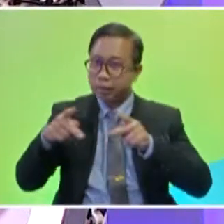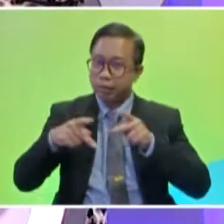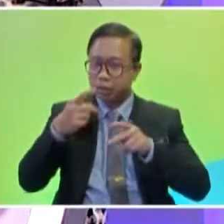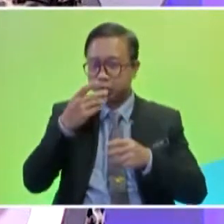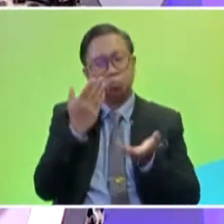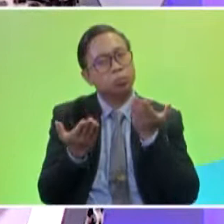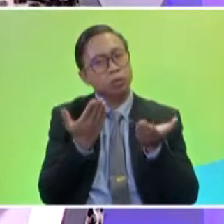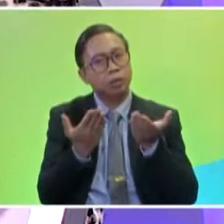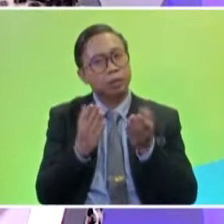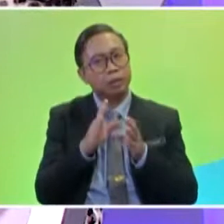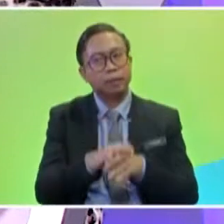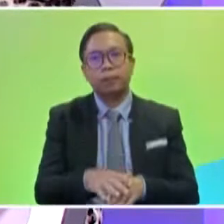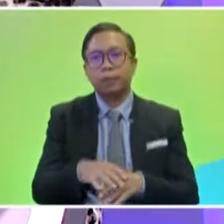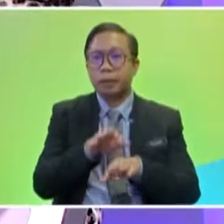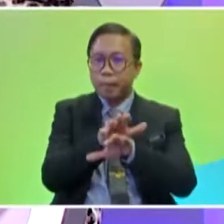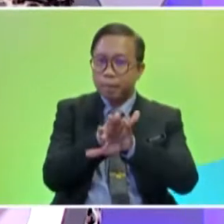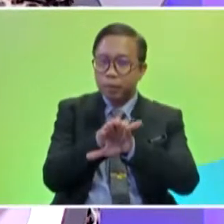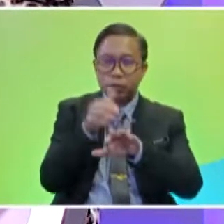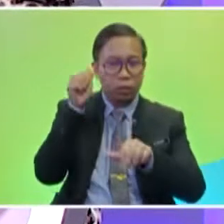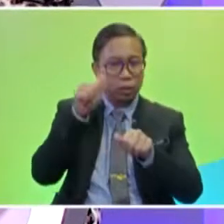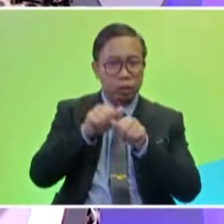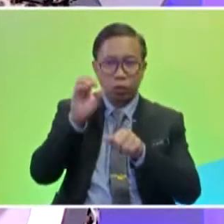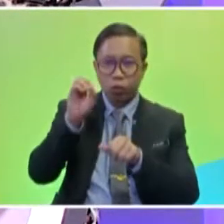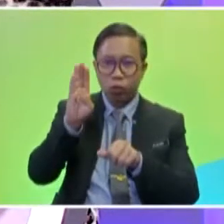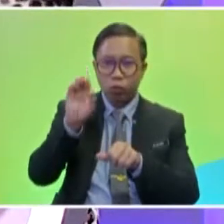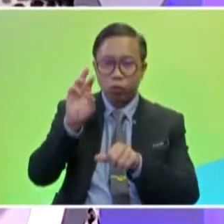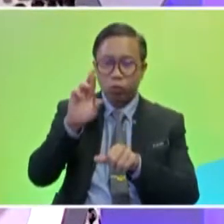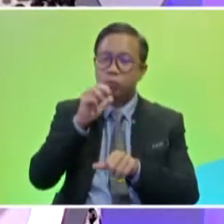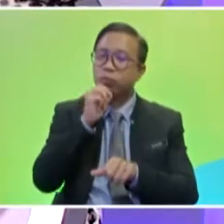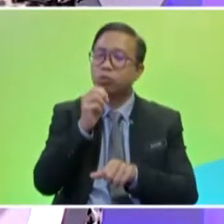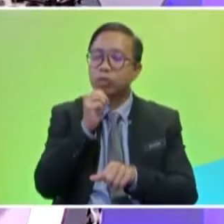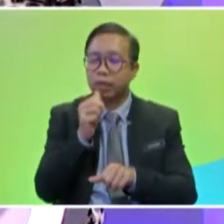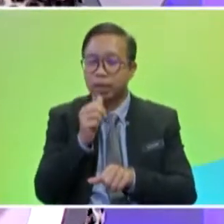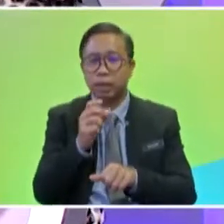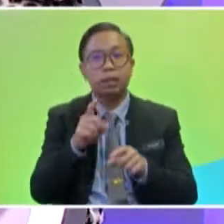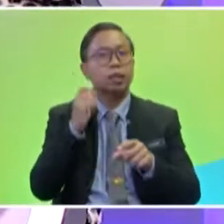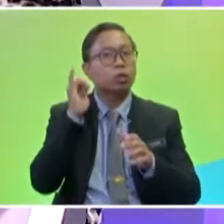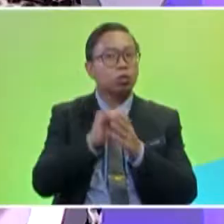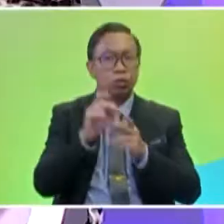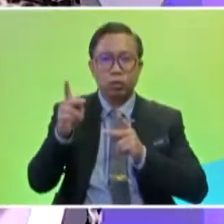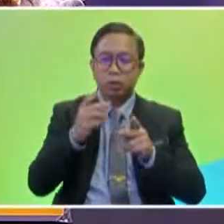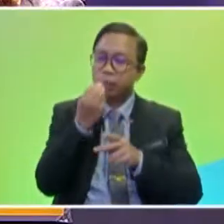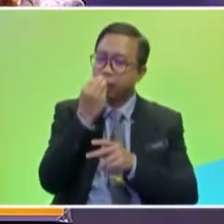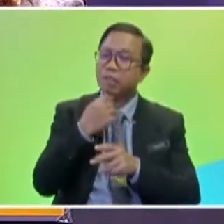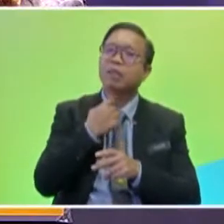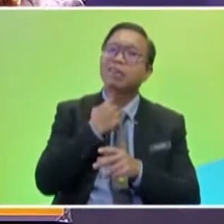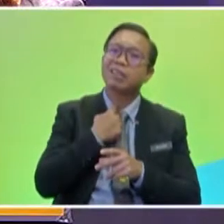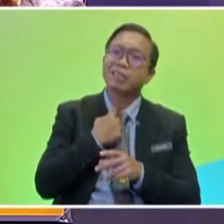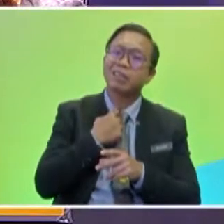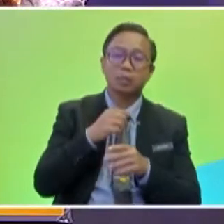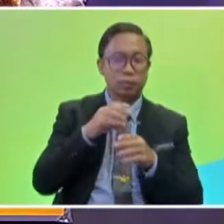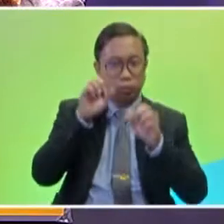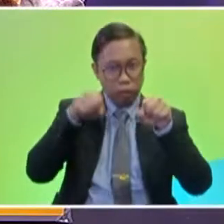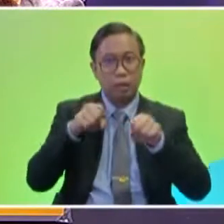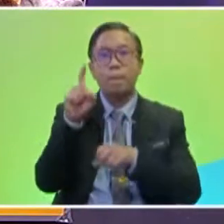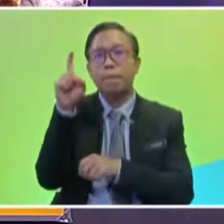sudah penyu tuh ini akan mau bobo punya plastiknya kayaknya makan keki dan mati